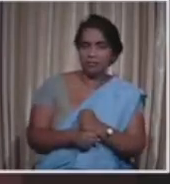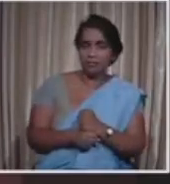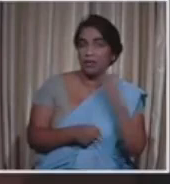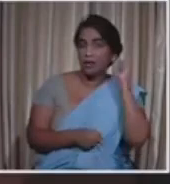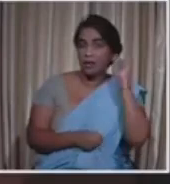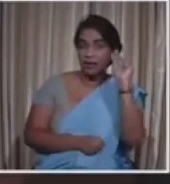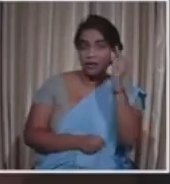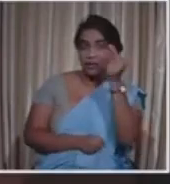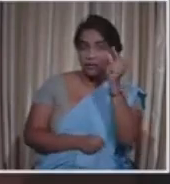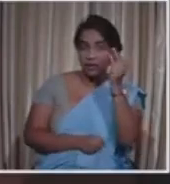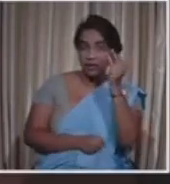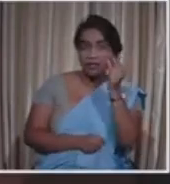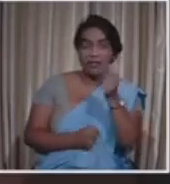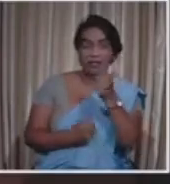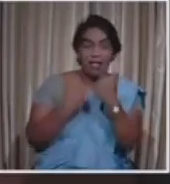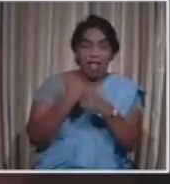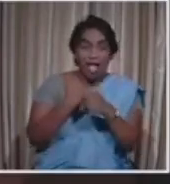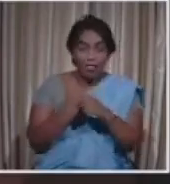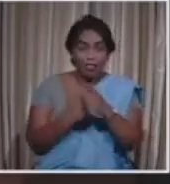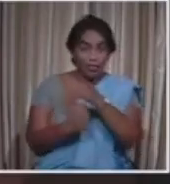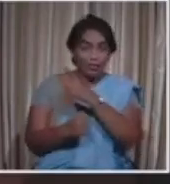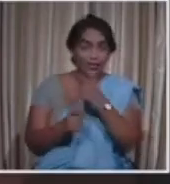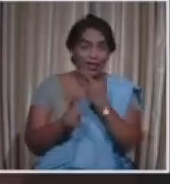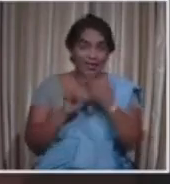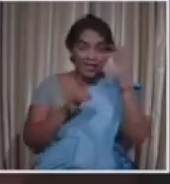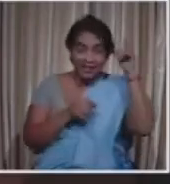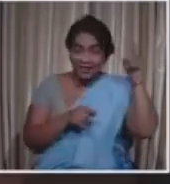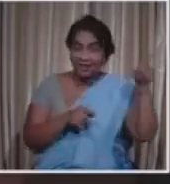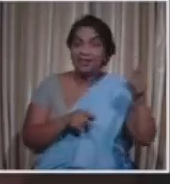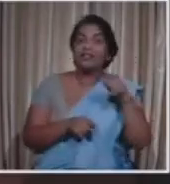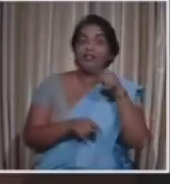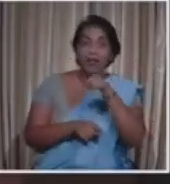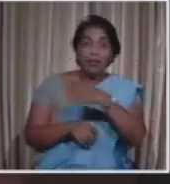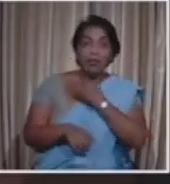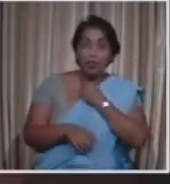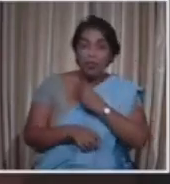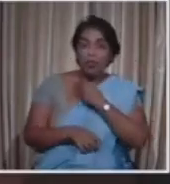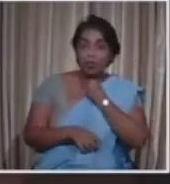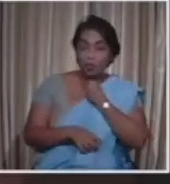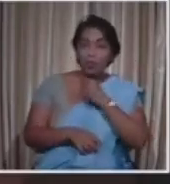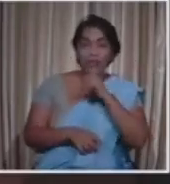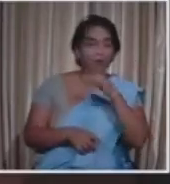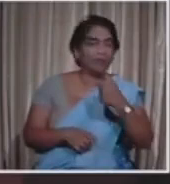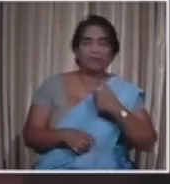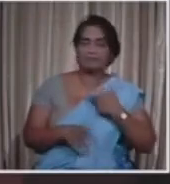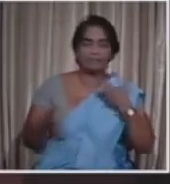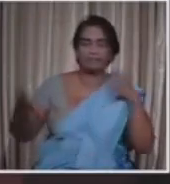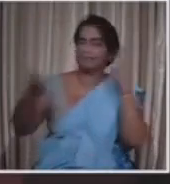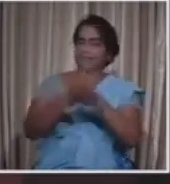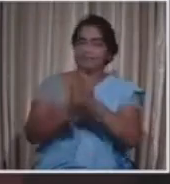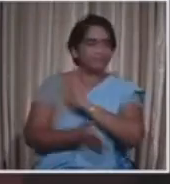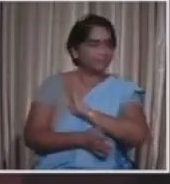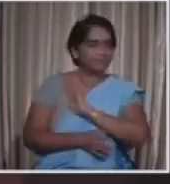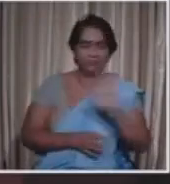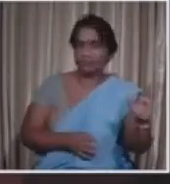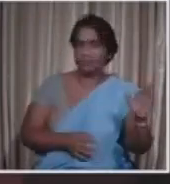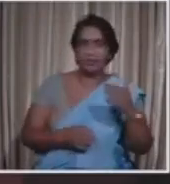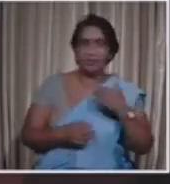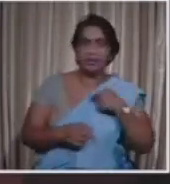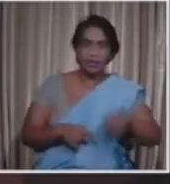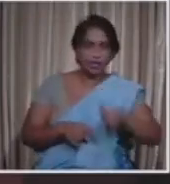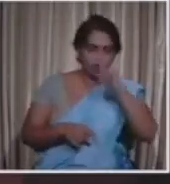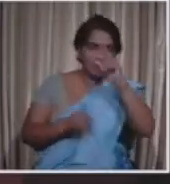නාගමාණික්ය ඇඬවින් ක්‍රියාත්මක කරන ආණ්ඩුව මේ ඇවිල්ලා කරන බොරුවට අපි සම්බන්ධ වෙන්නේ නැහැ අපි මේ